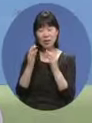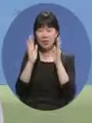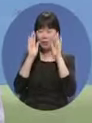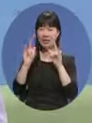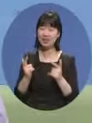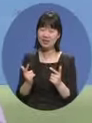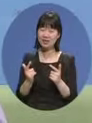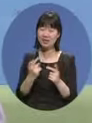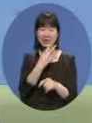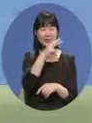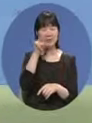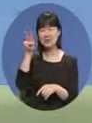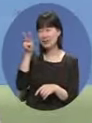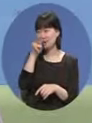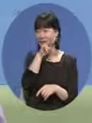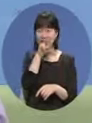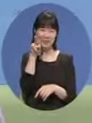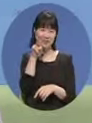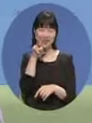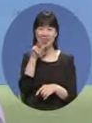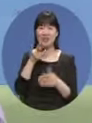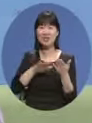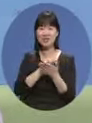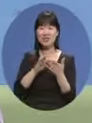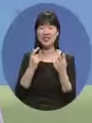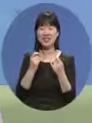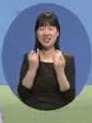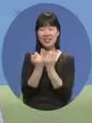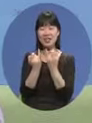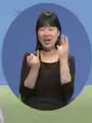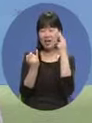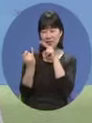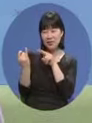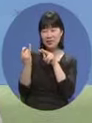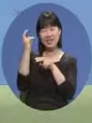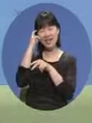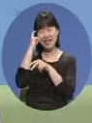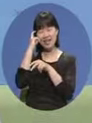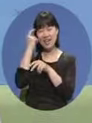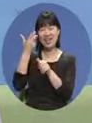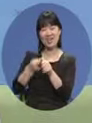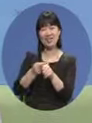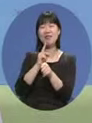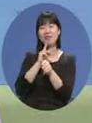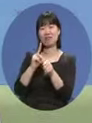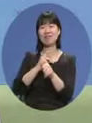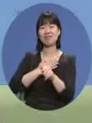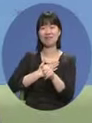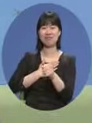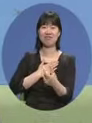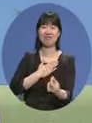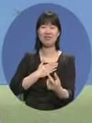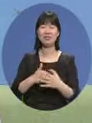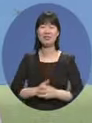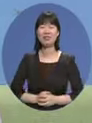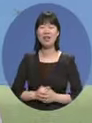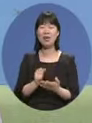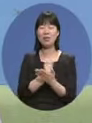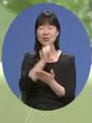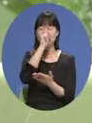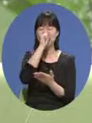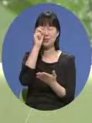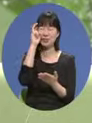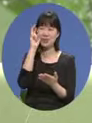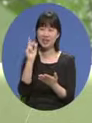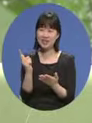하고 하고 막 이렇게 괜히 여학생들 쳐다보고 그런 학생으로 저를 안 거예요. 네. 운이 좋으셨던